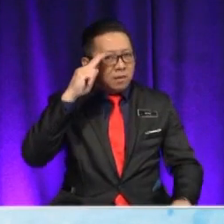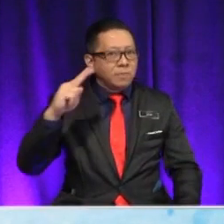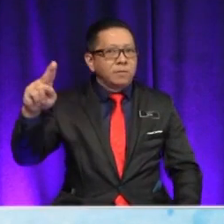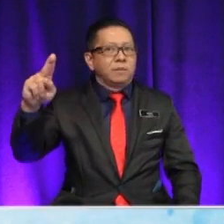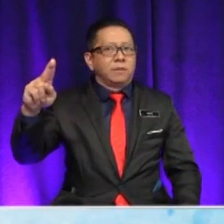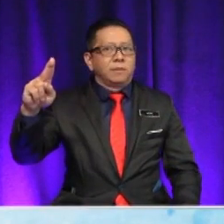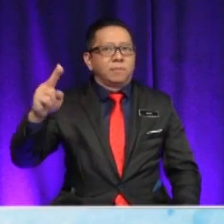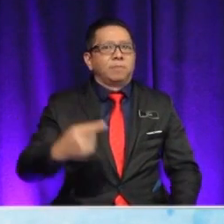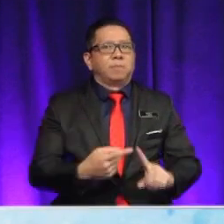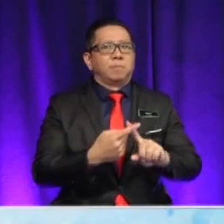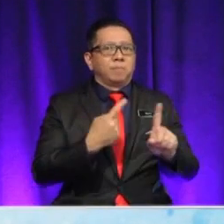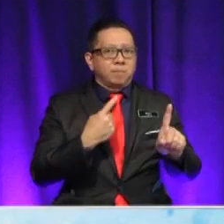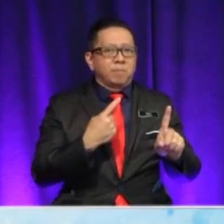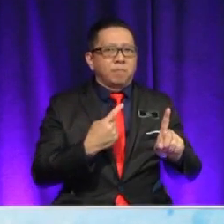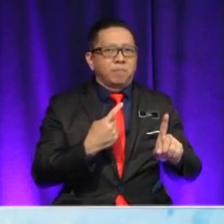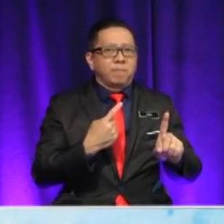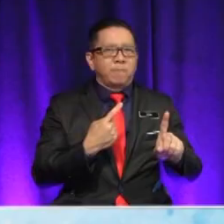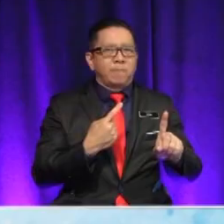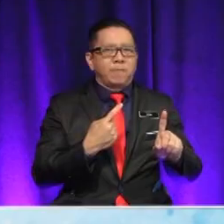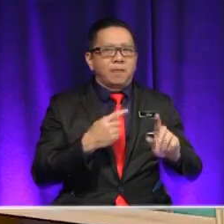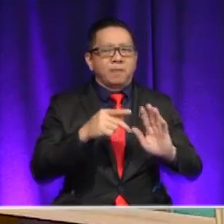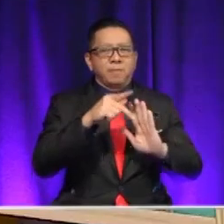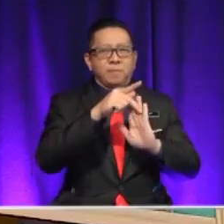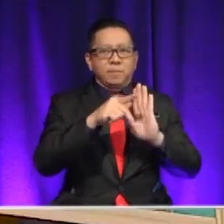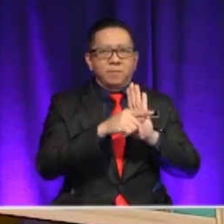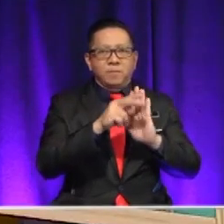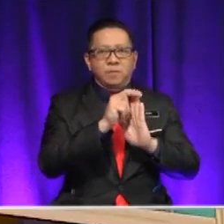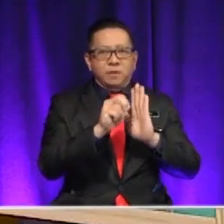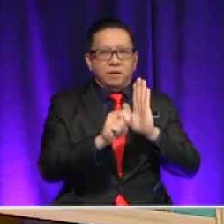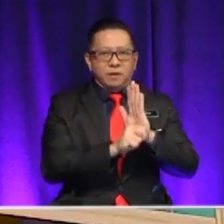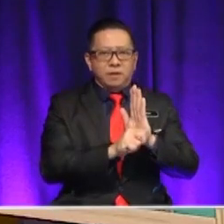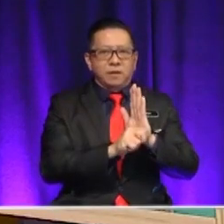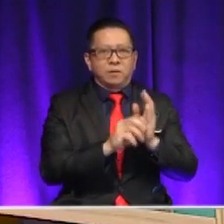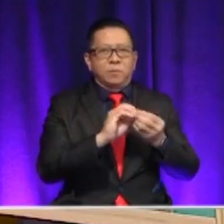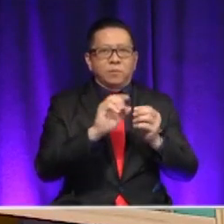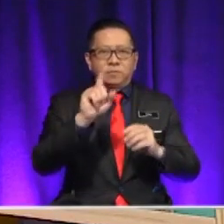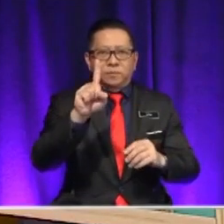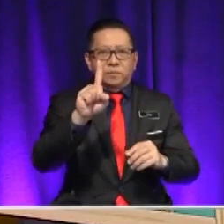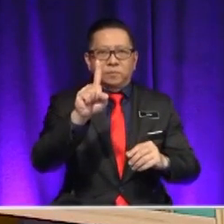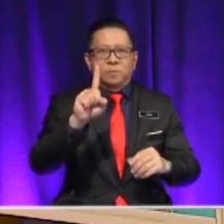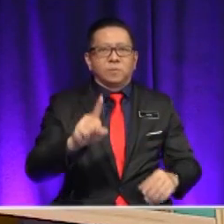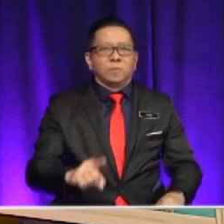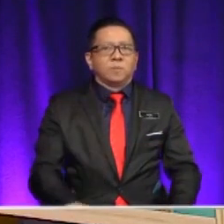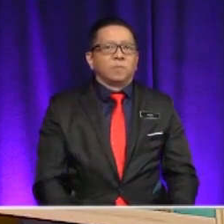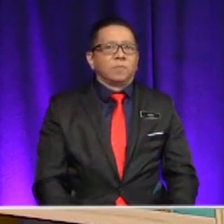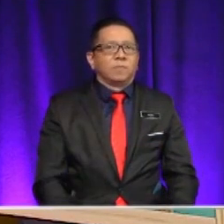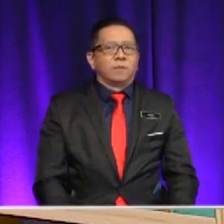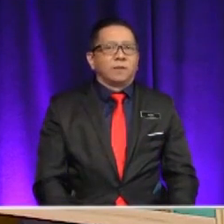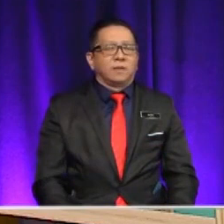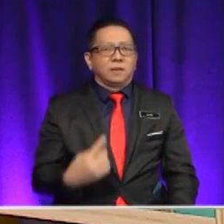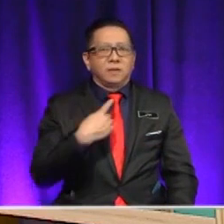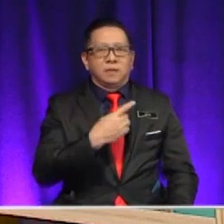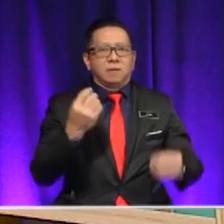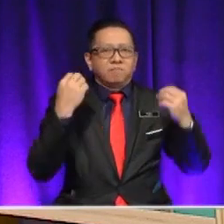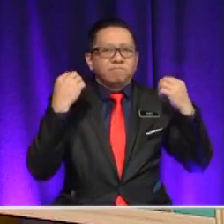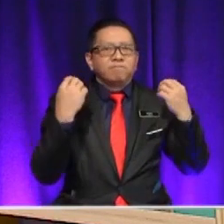adalah berdasarkan prinsip rukun negara yang pertama, kepercayaan kepada Tuhan, di mana kita ada pelbagai